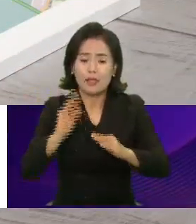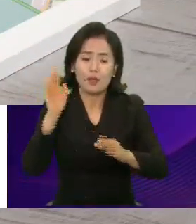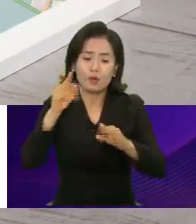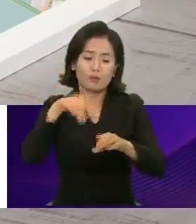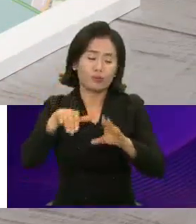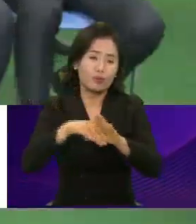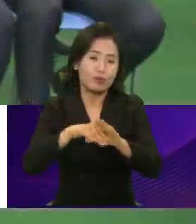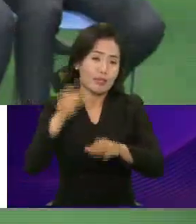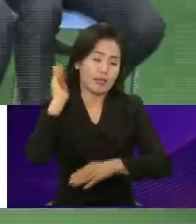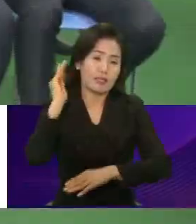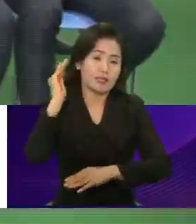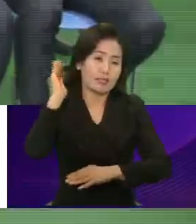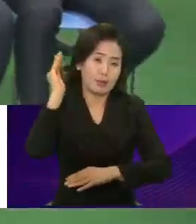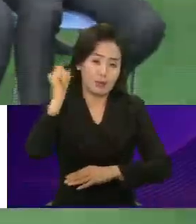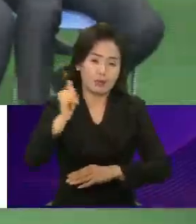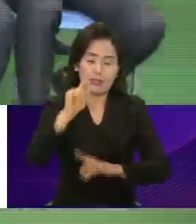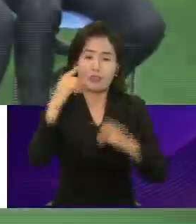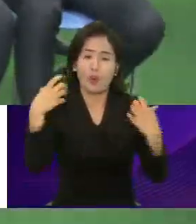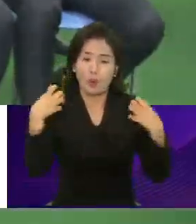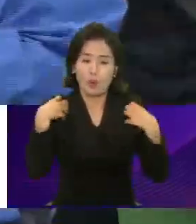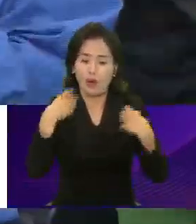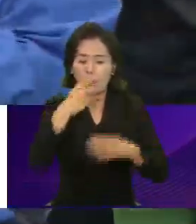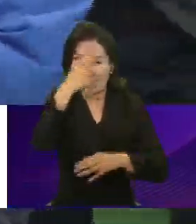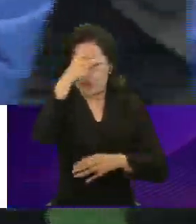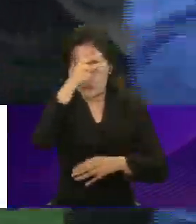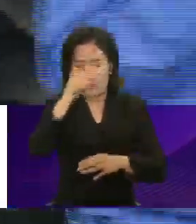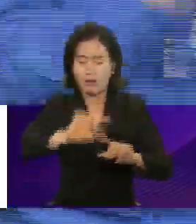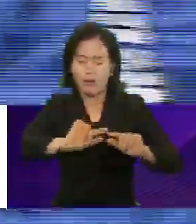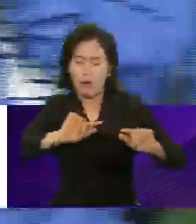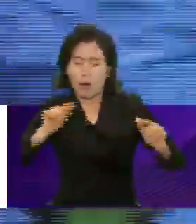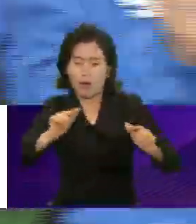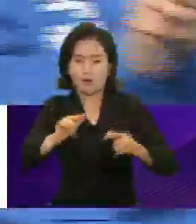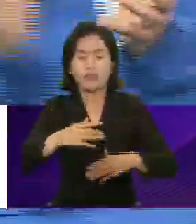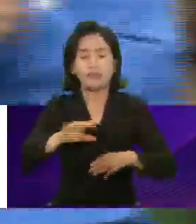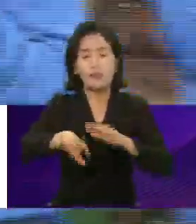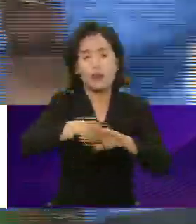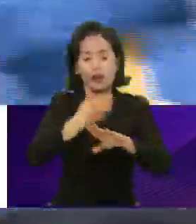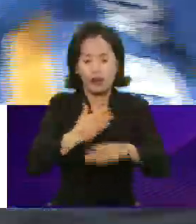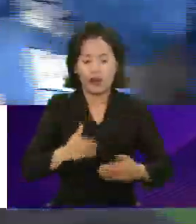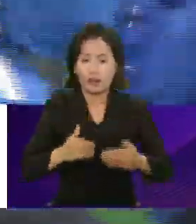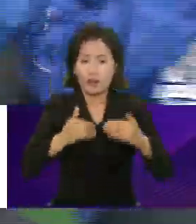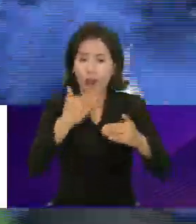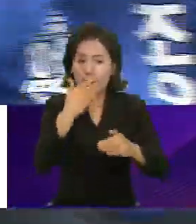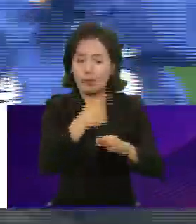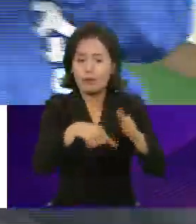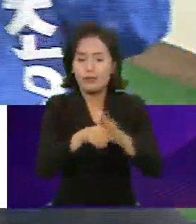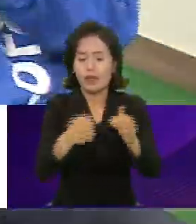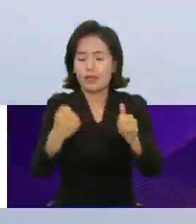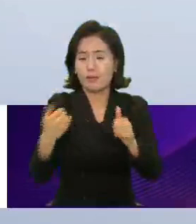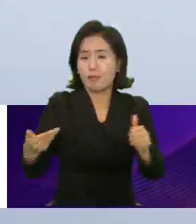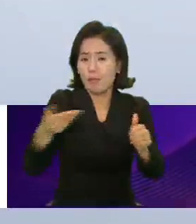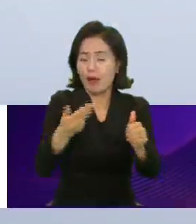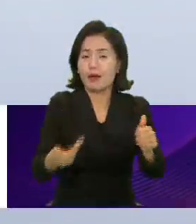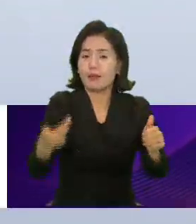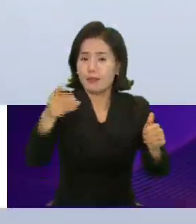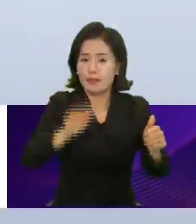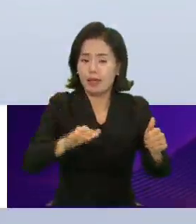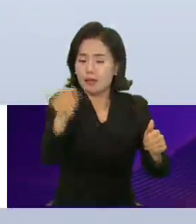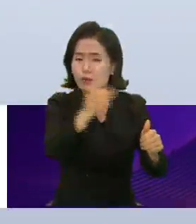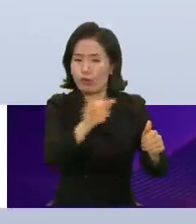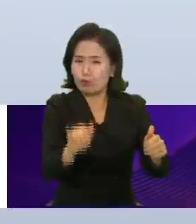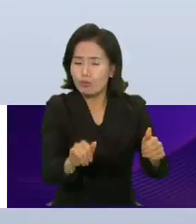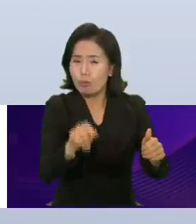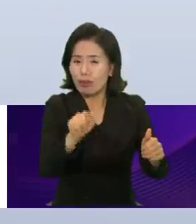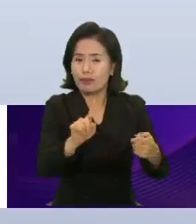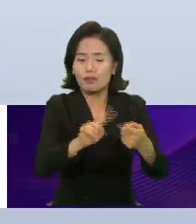정부가 검찰과 사법 등 일련의 개혁 정책을 안정적으로 추진할 수 있도록 힘을 실어줬는데